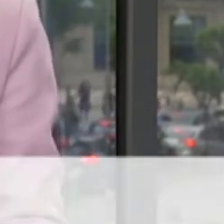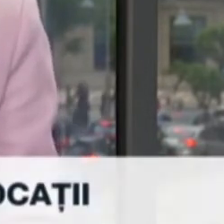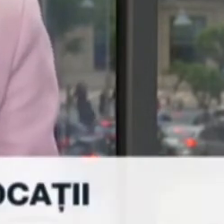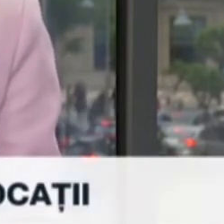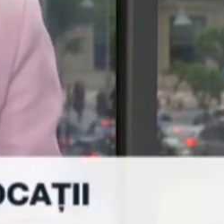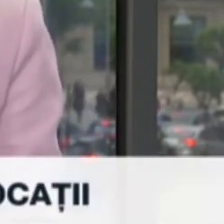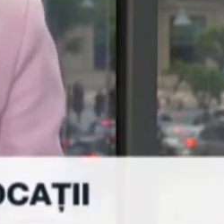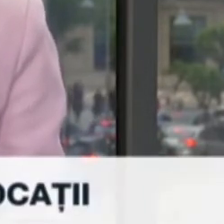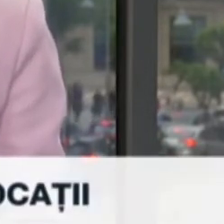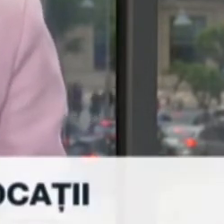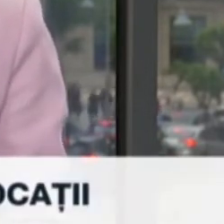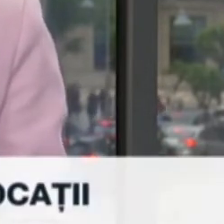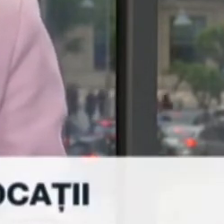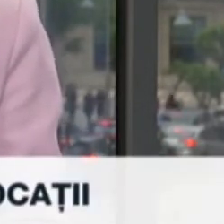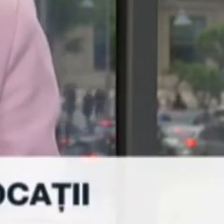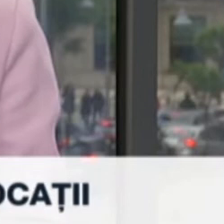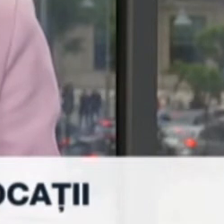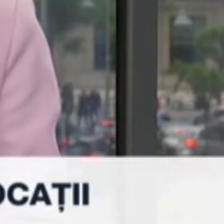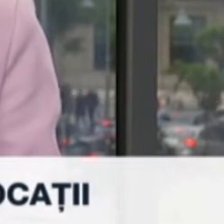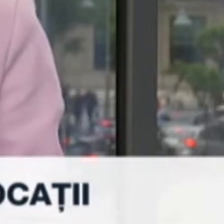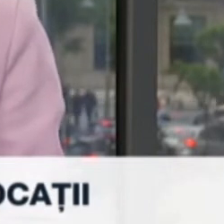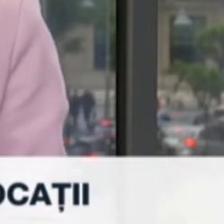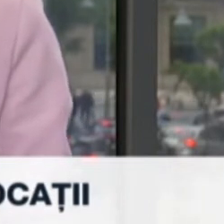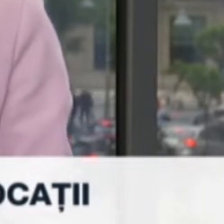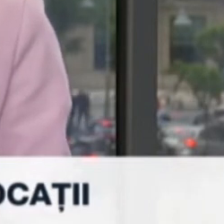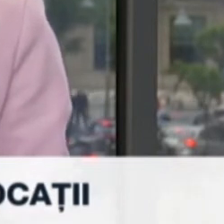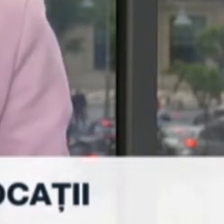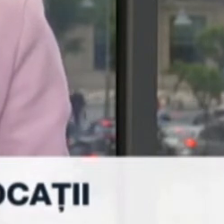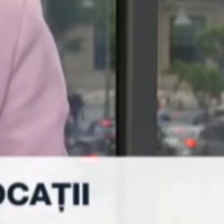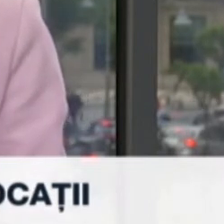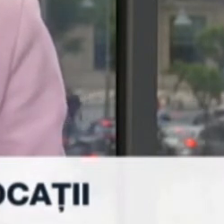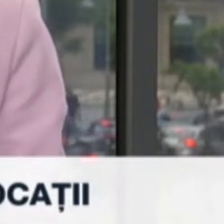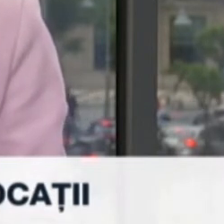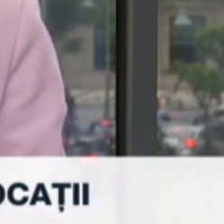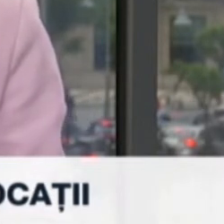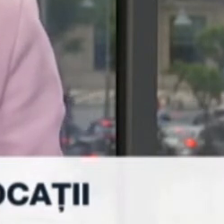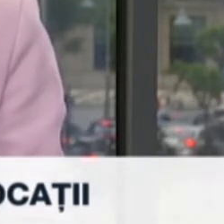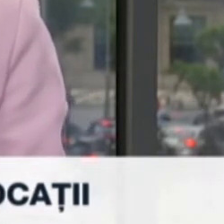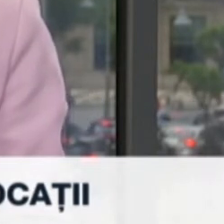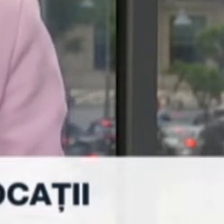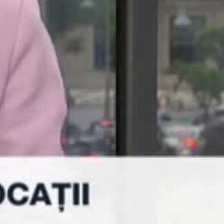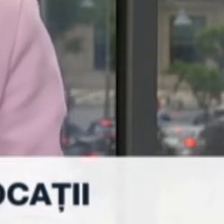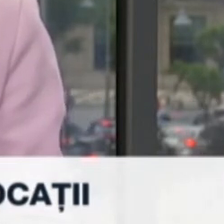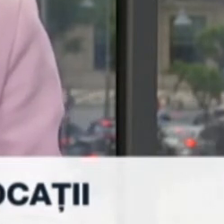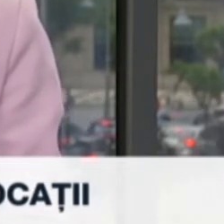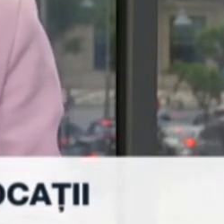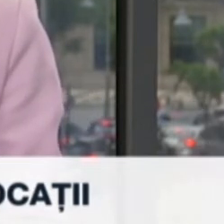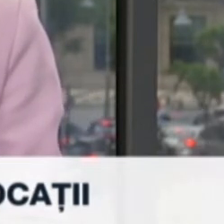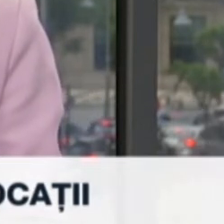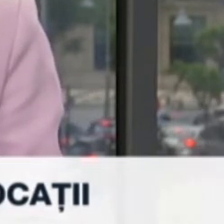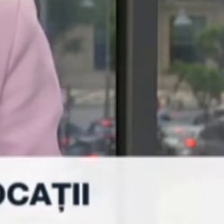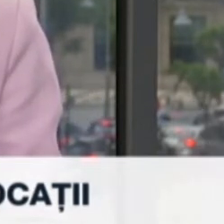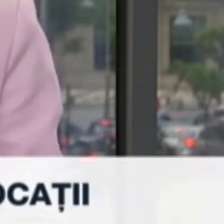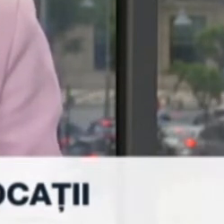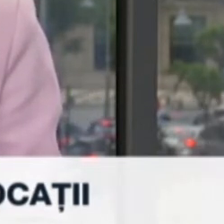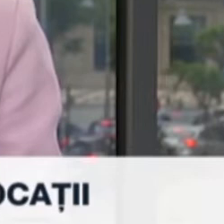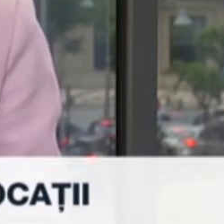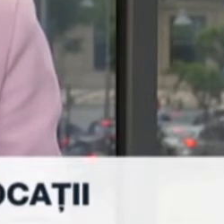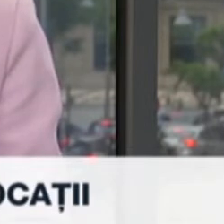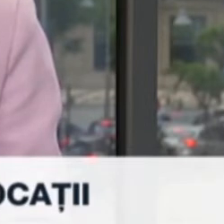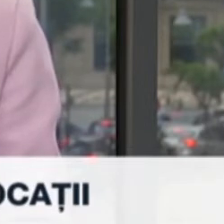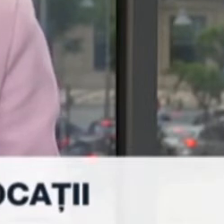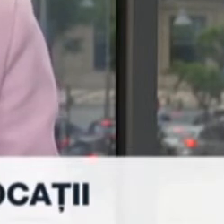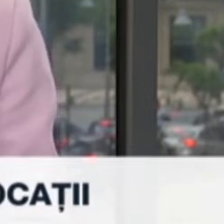exista o altă creștere. Și asta pentru că ar putea duce la efecte negative asupra bugetului. Câțu a vorbit și despre tăierea